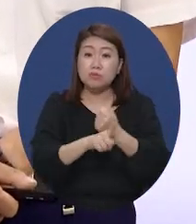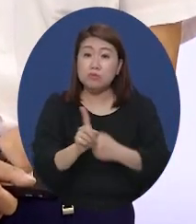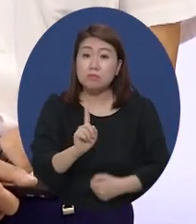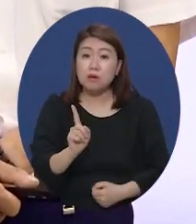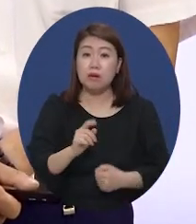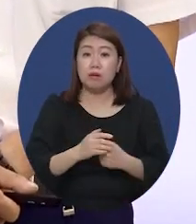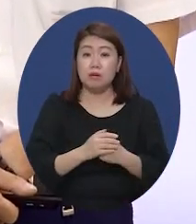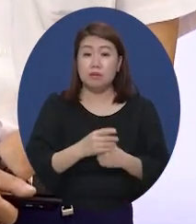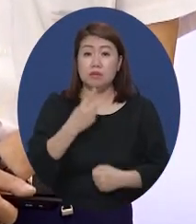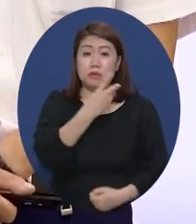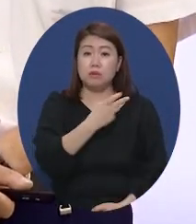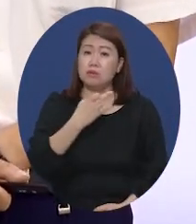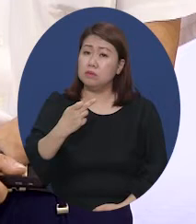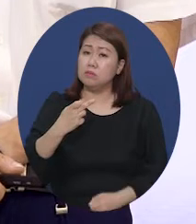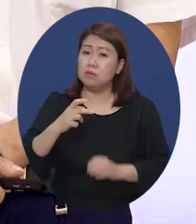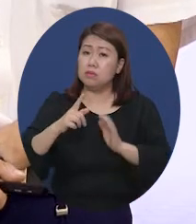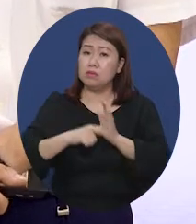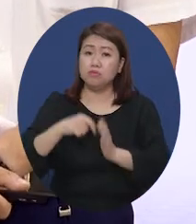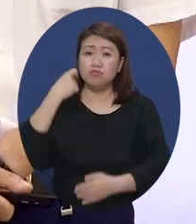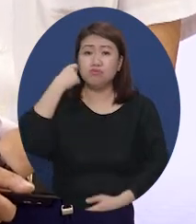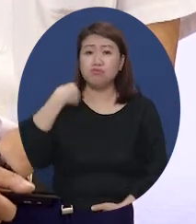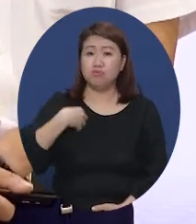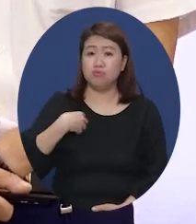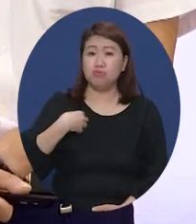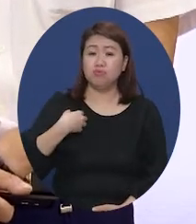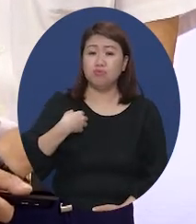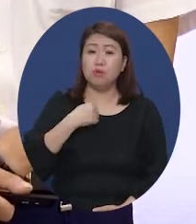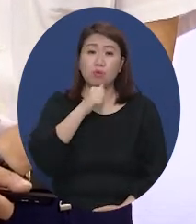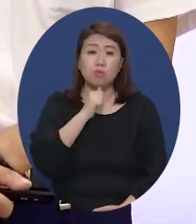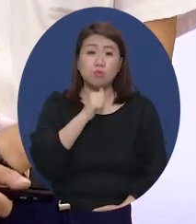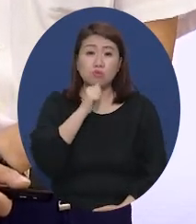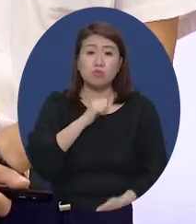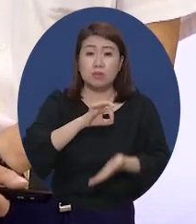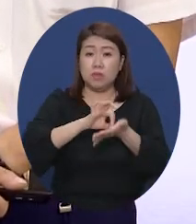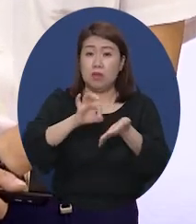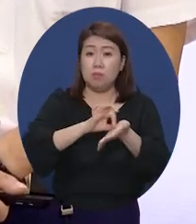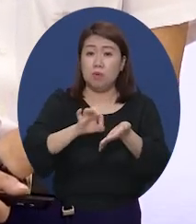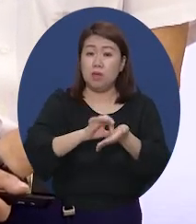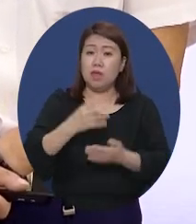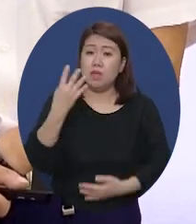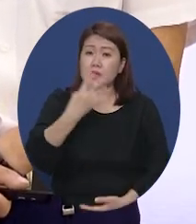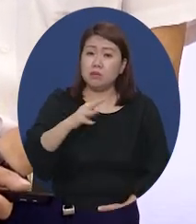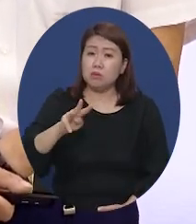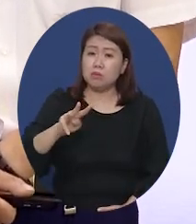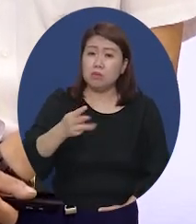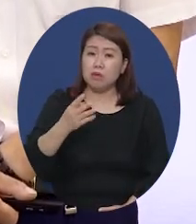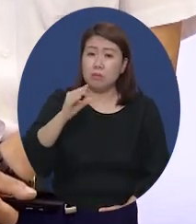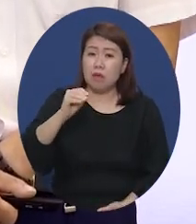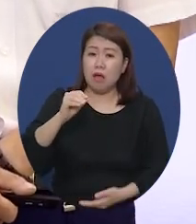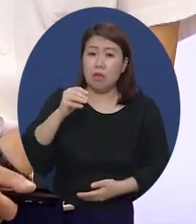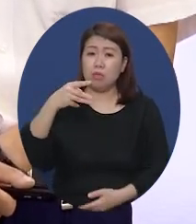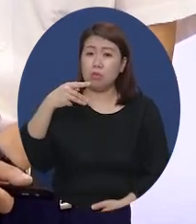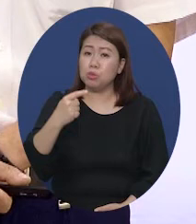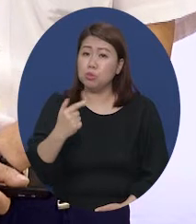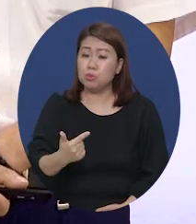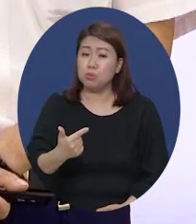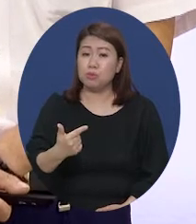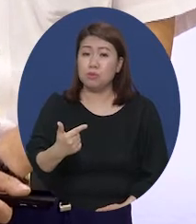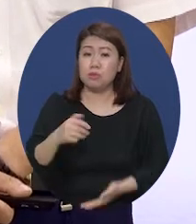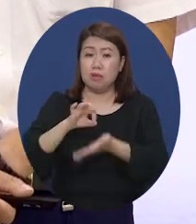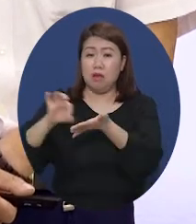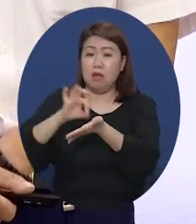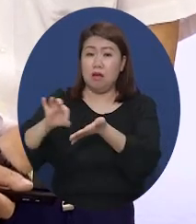2012년인가요? 제가 아는 바로는 그때 당시에 중국이 대두 소비가 약 4,400만 톤이라고